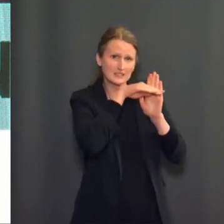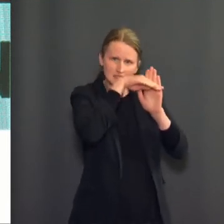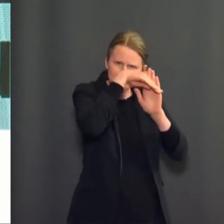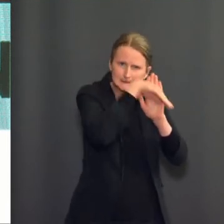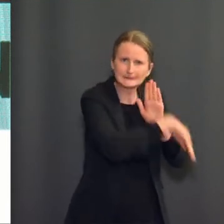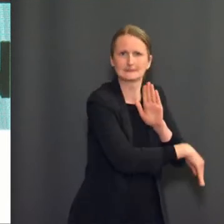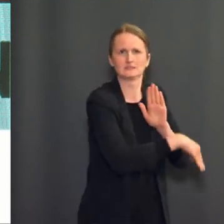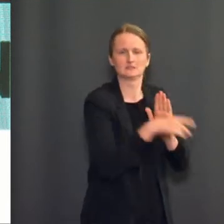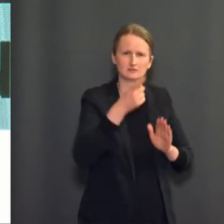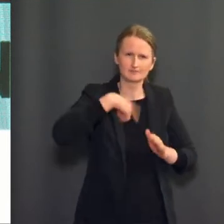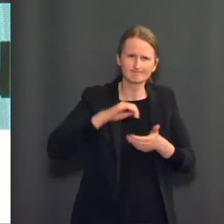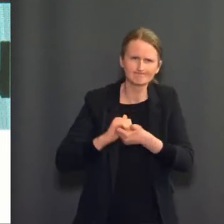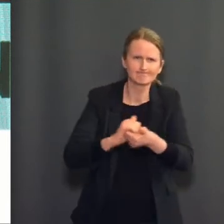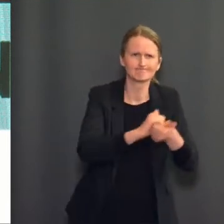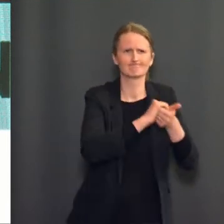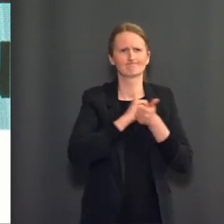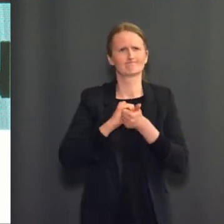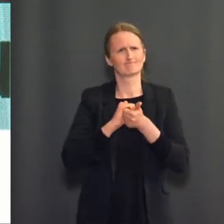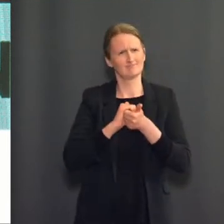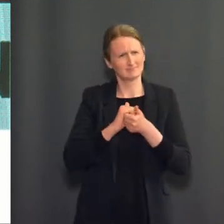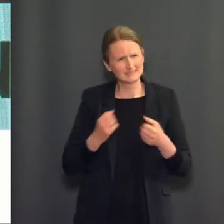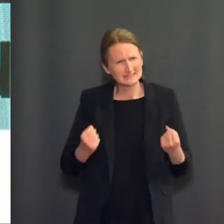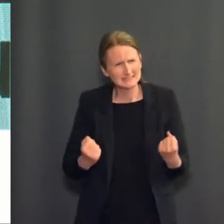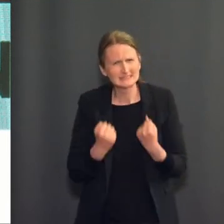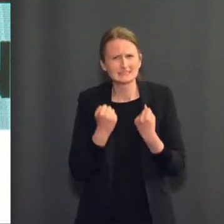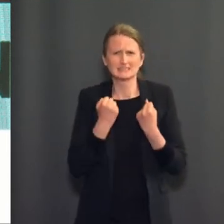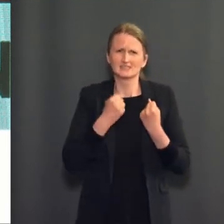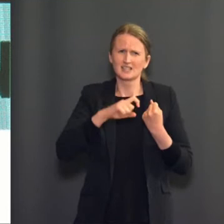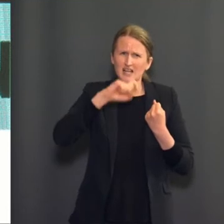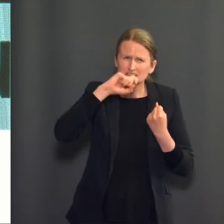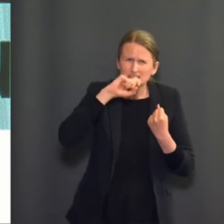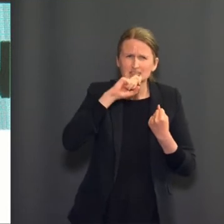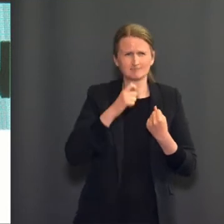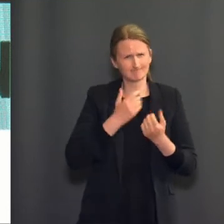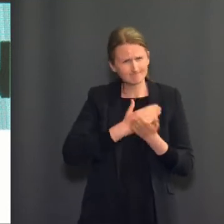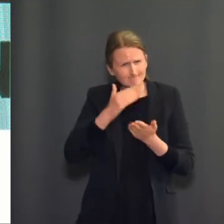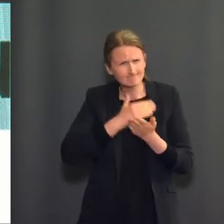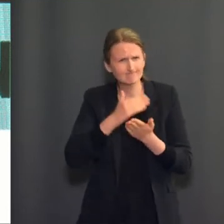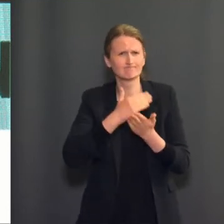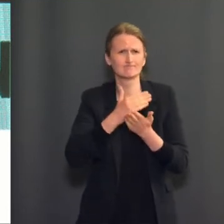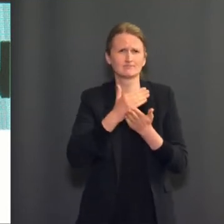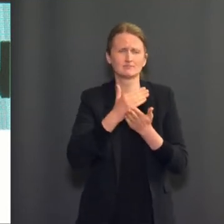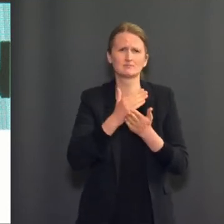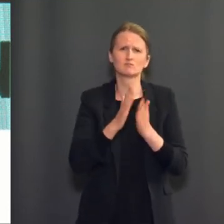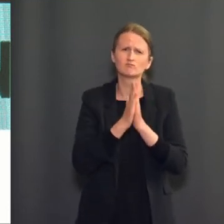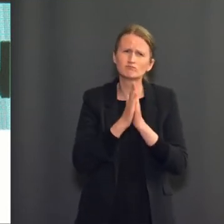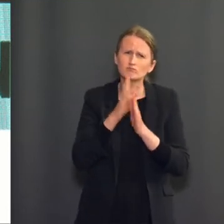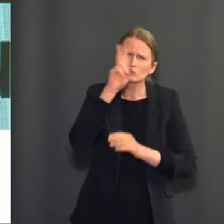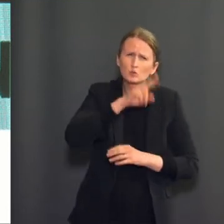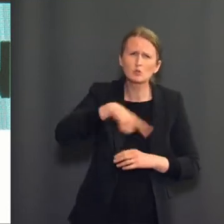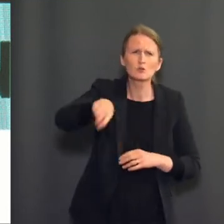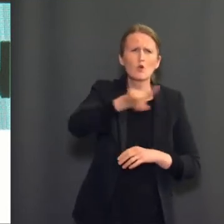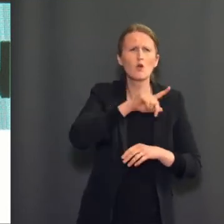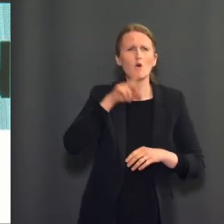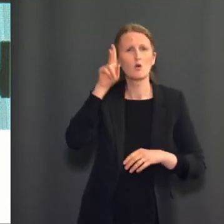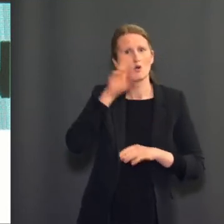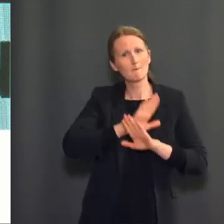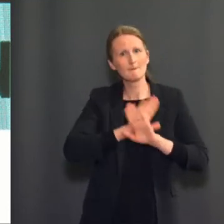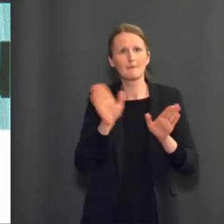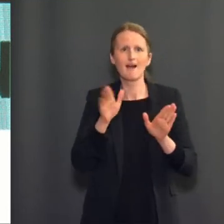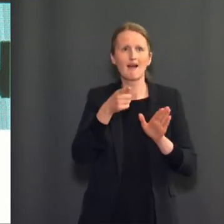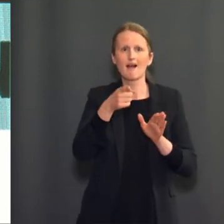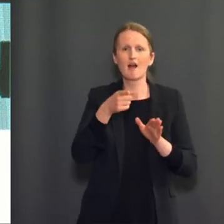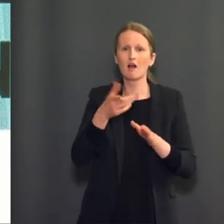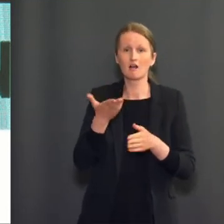Tenez bon et faites surtout attention de ne pas vous faire contaminer avant votre vaccination.